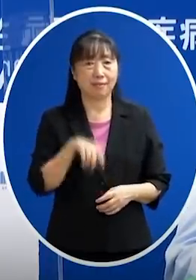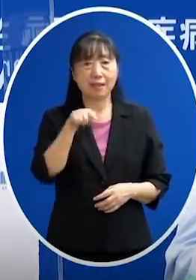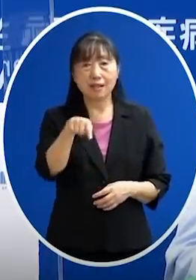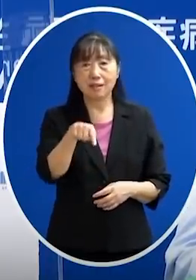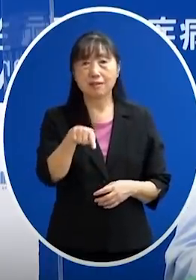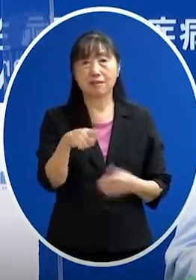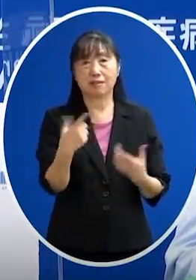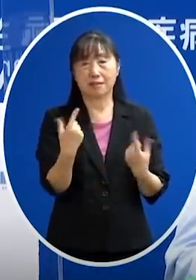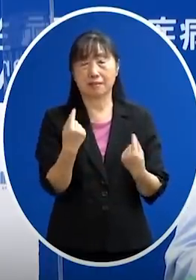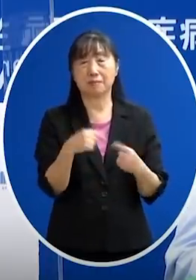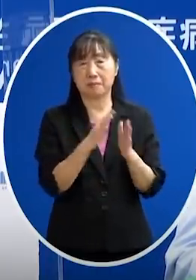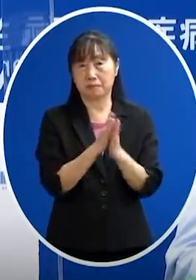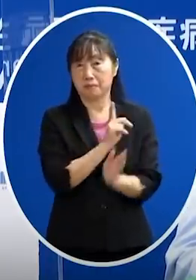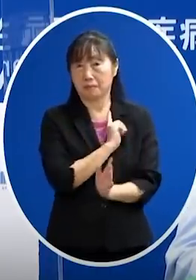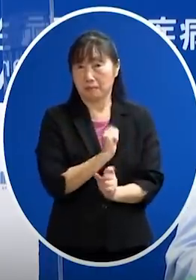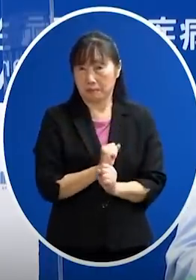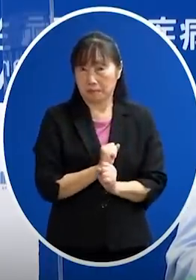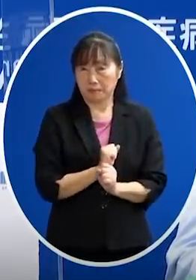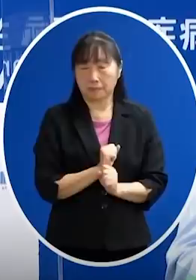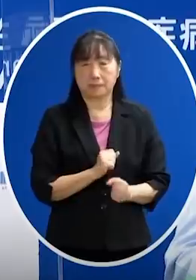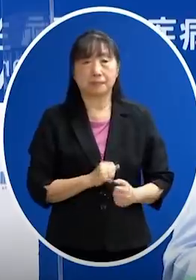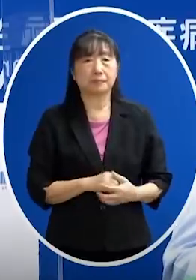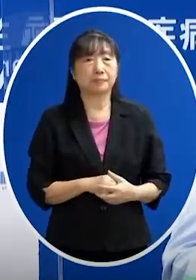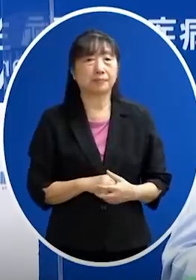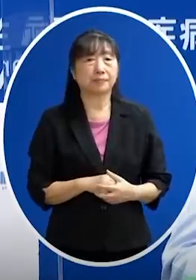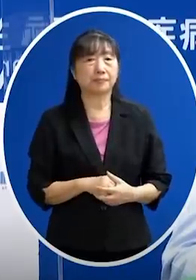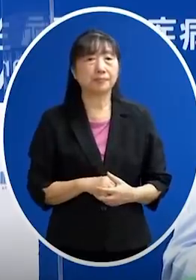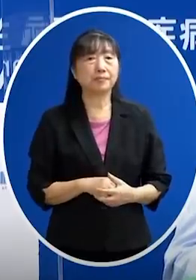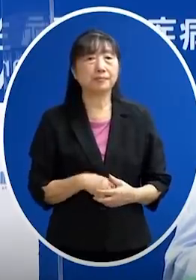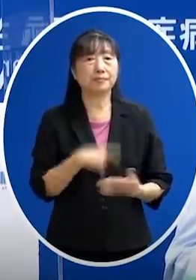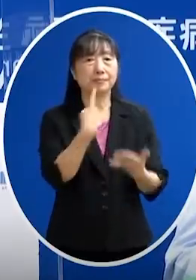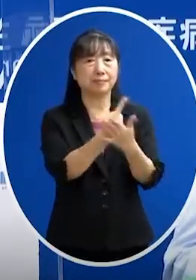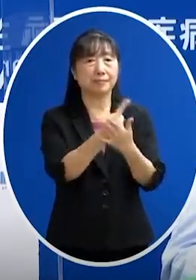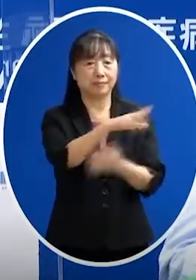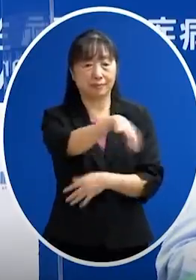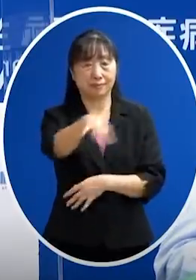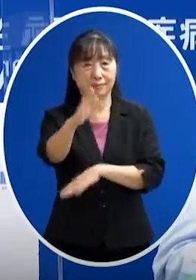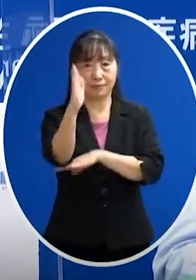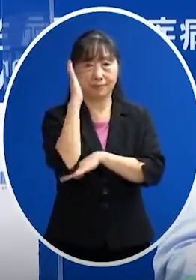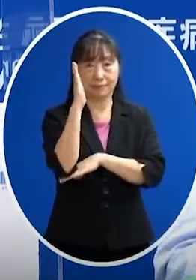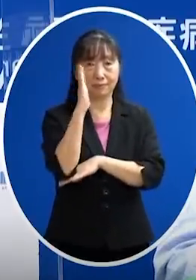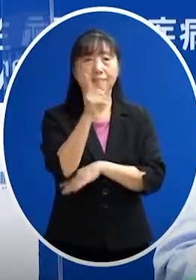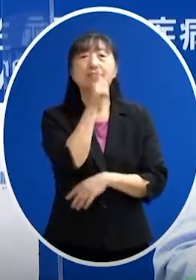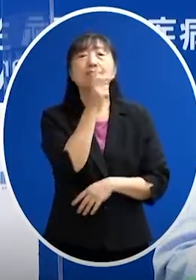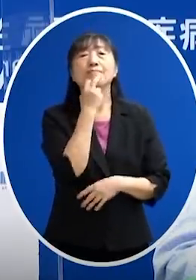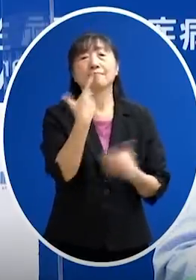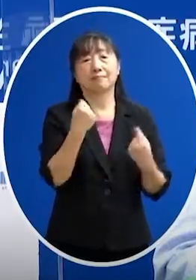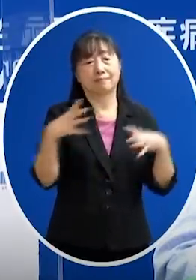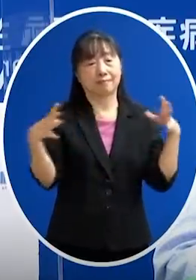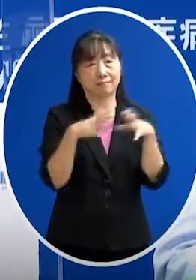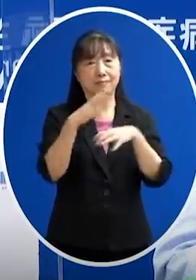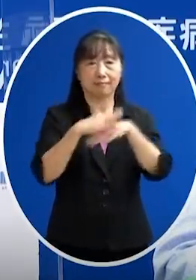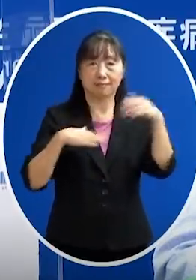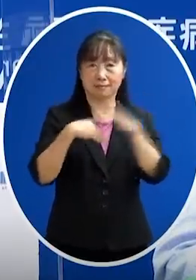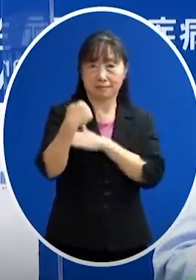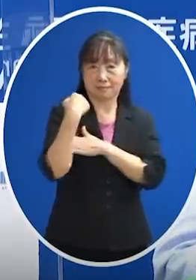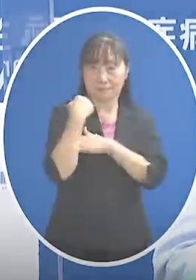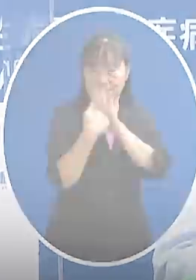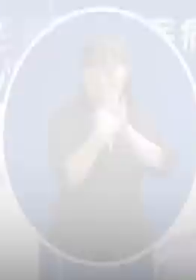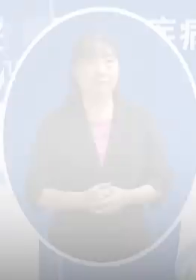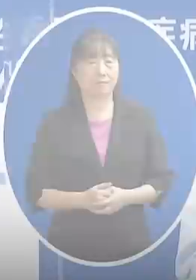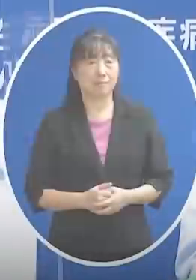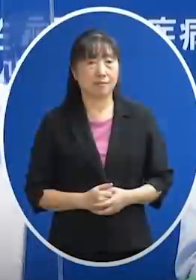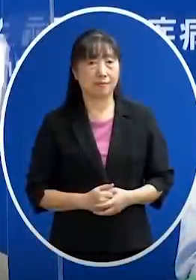很多。那我想各地方政府跟中央这边大家都一起努力，积极在控